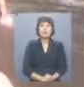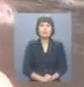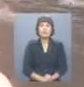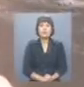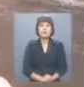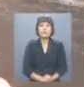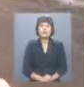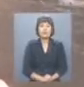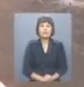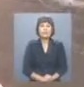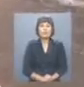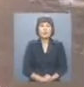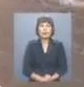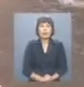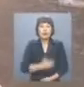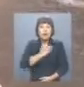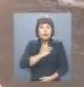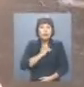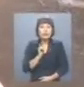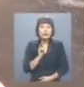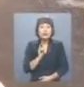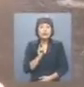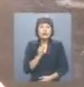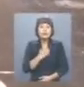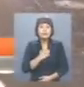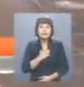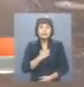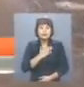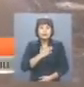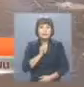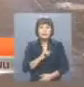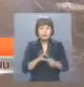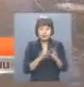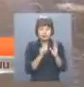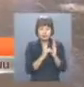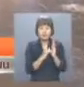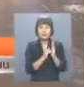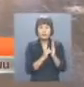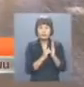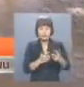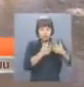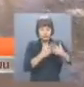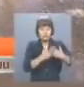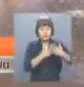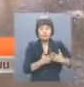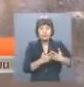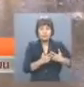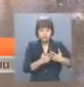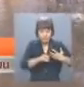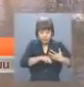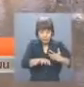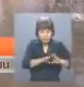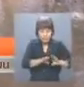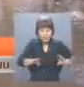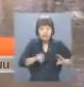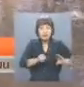ผมเชื่อว่ามาจากการเปิดทางกทม.มาเปิดเครื่องให้เราตรงปลายคลองละหารมันก็เลยทำ